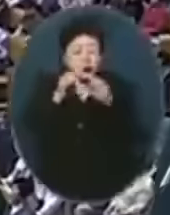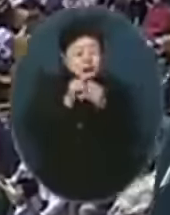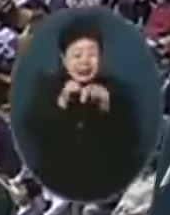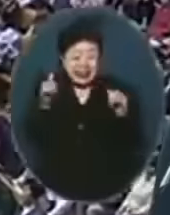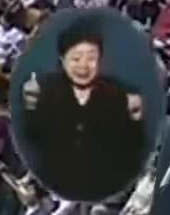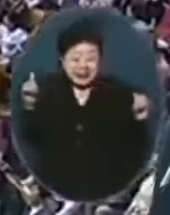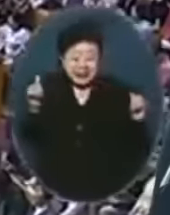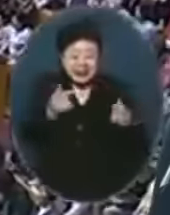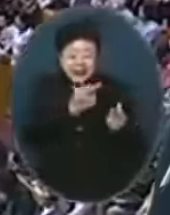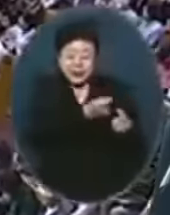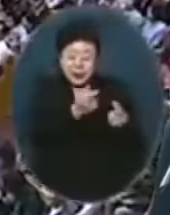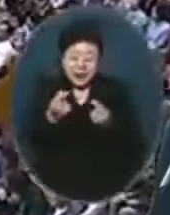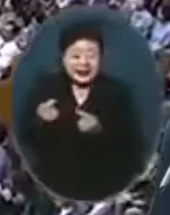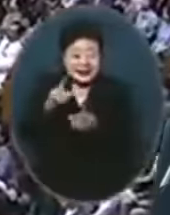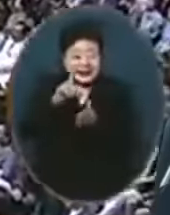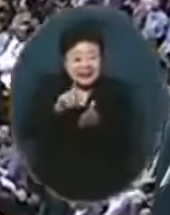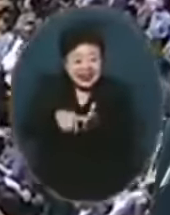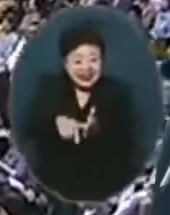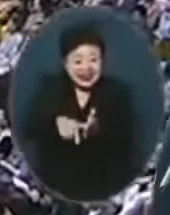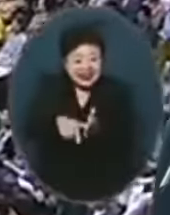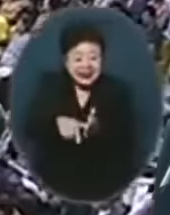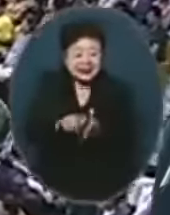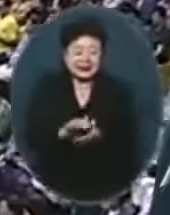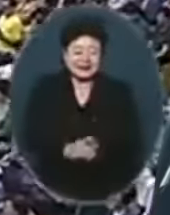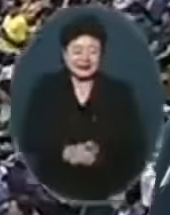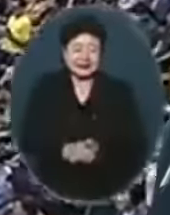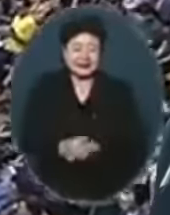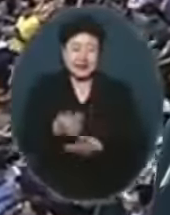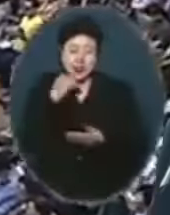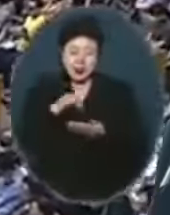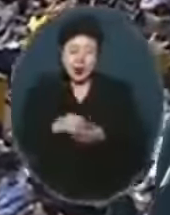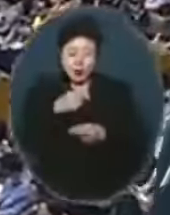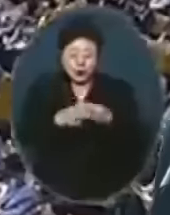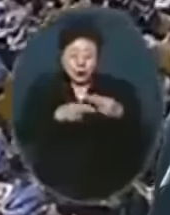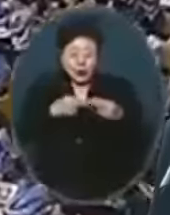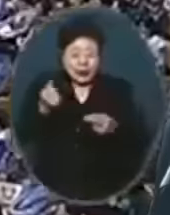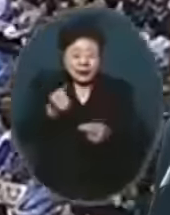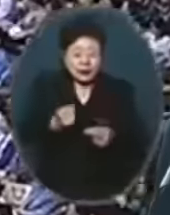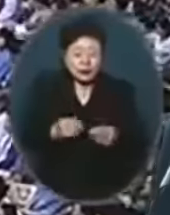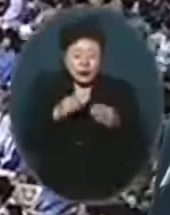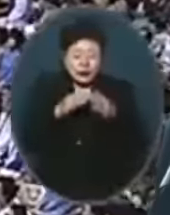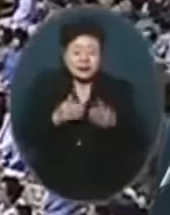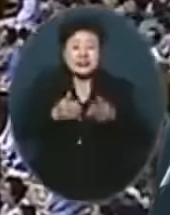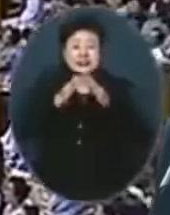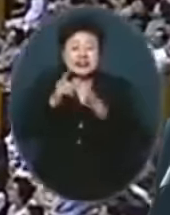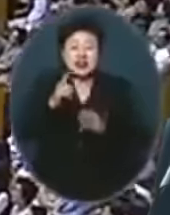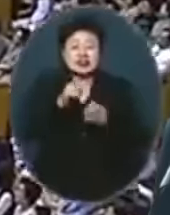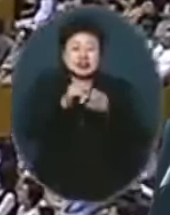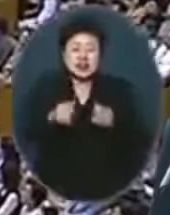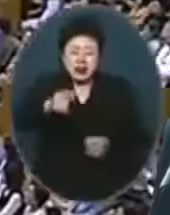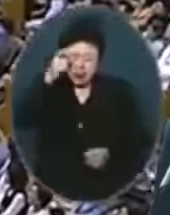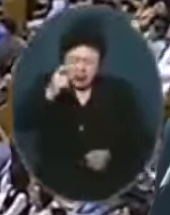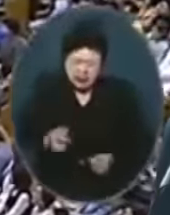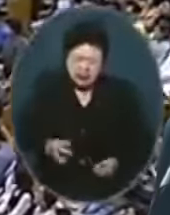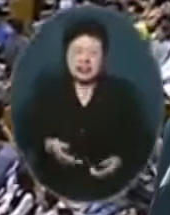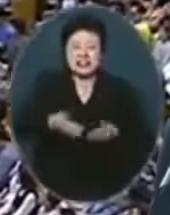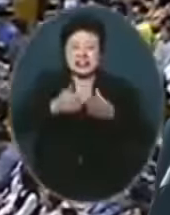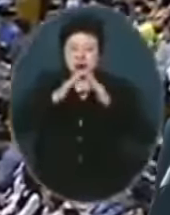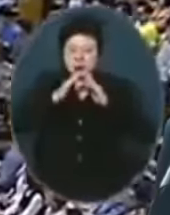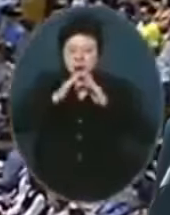사람이 똑같은 시간에 벽돌을 가지고 집을 짓는데 어떤 사람은 튼튼한 집을